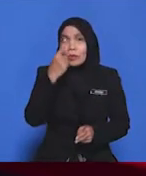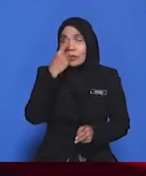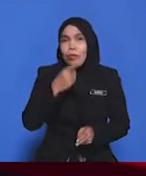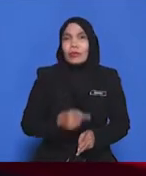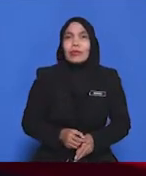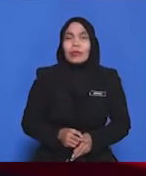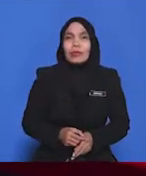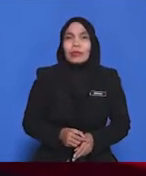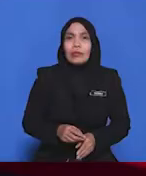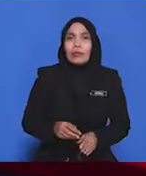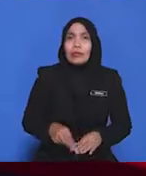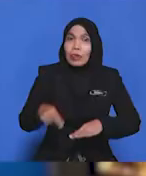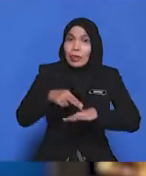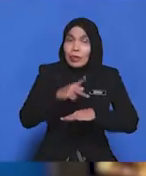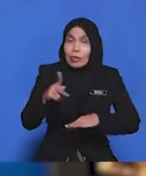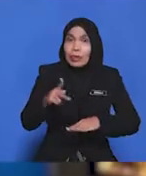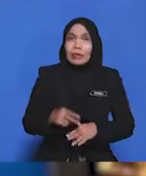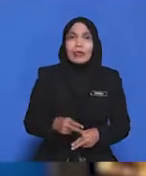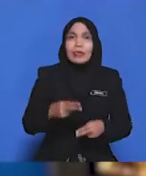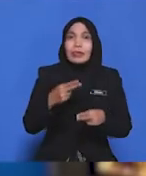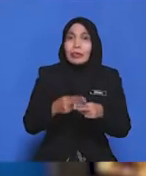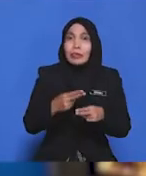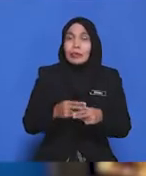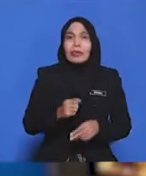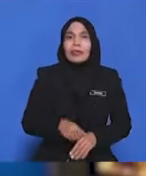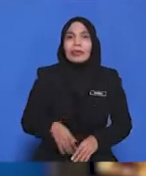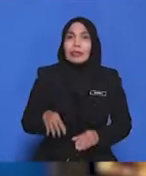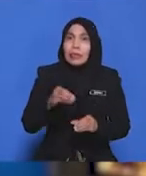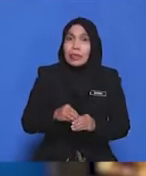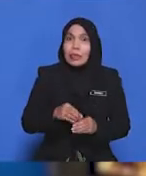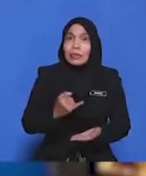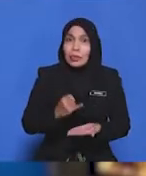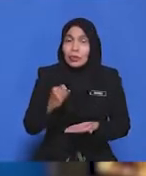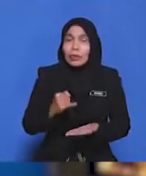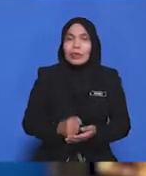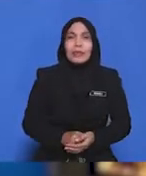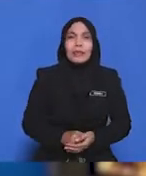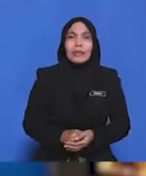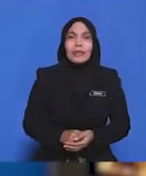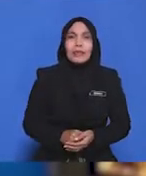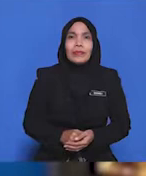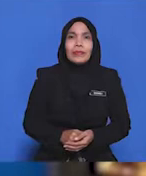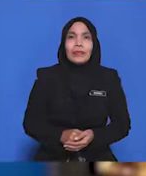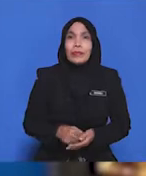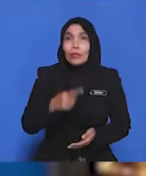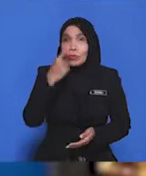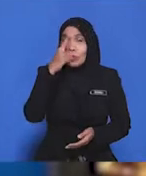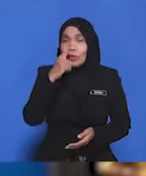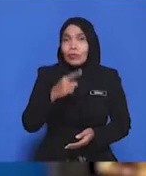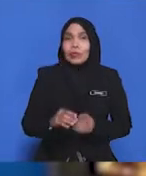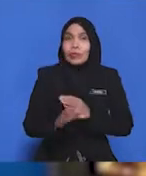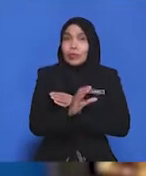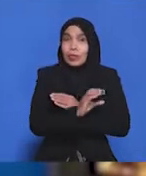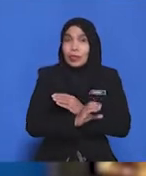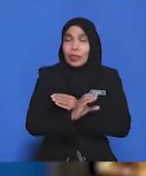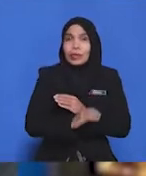institusi mahupun negara. Contoh lain, seseorang juga boleh bersosialisasi menerusi sukan